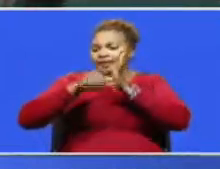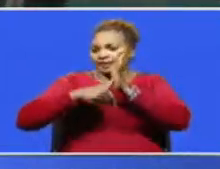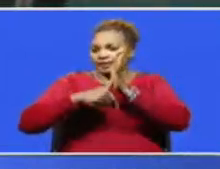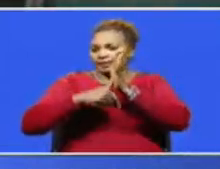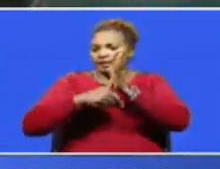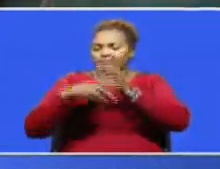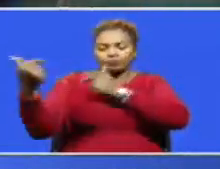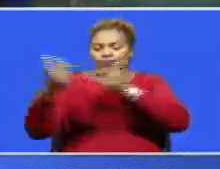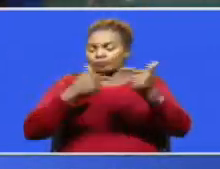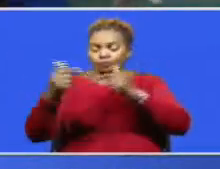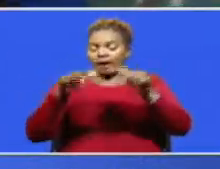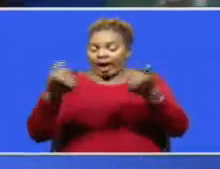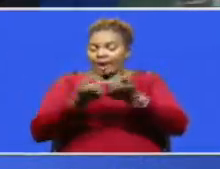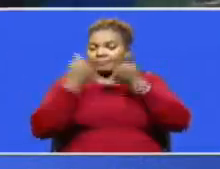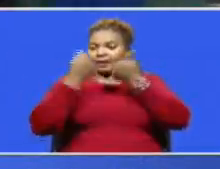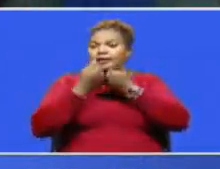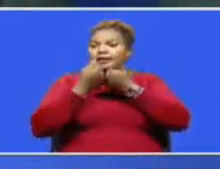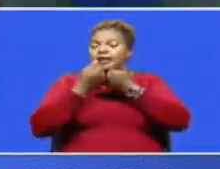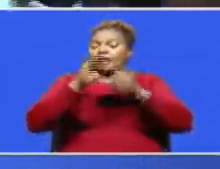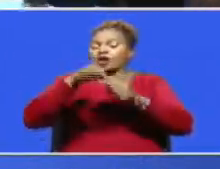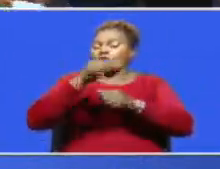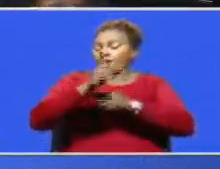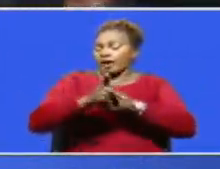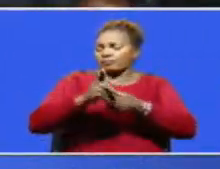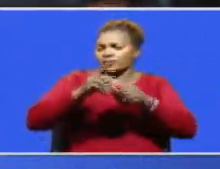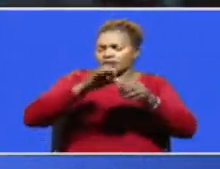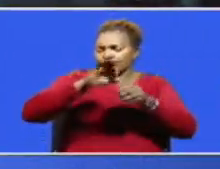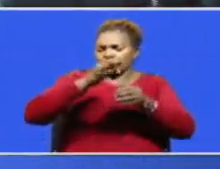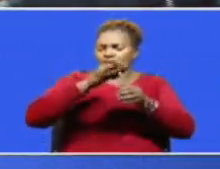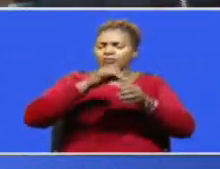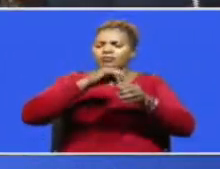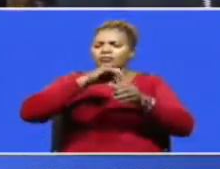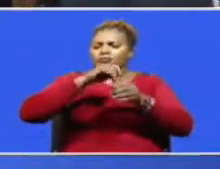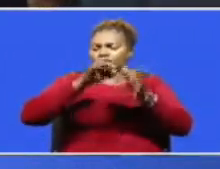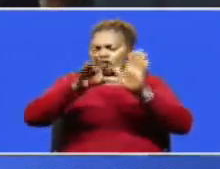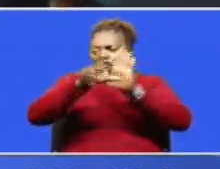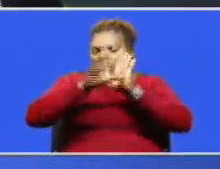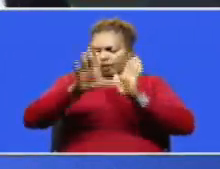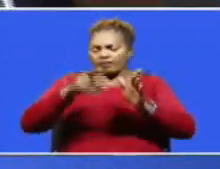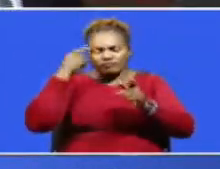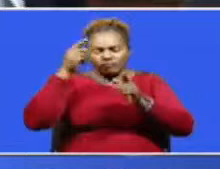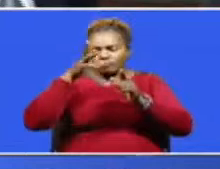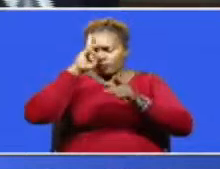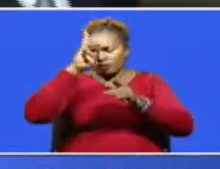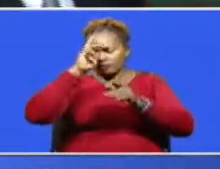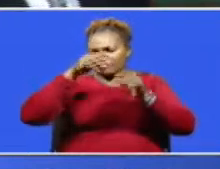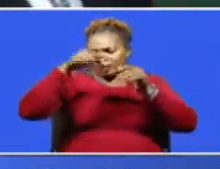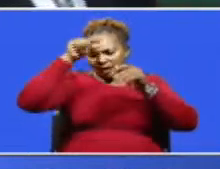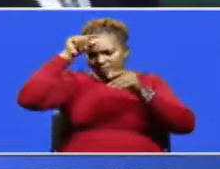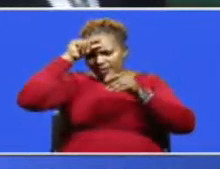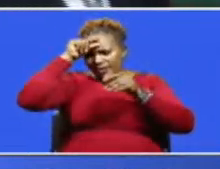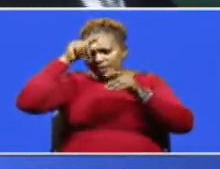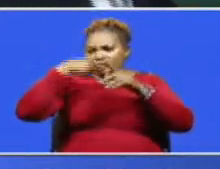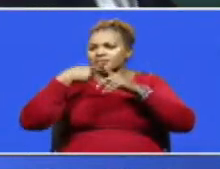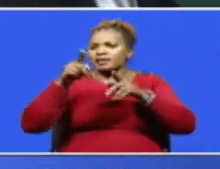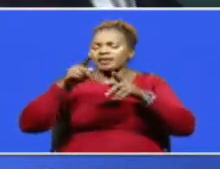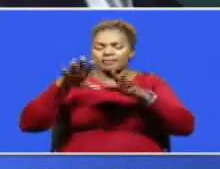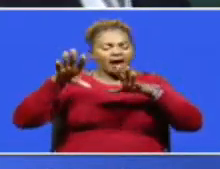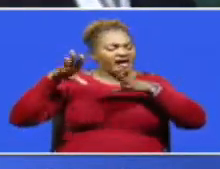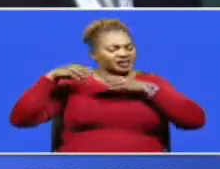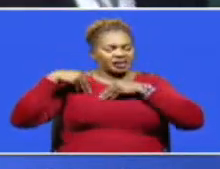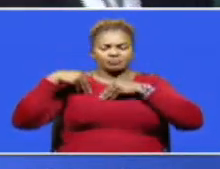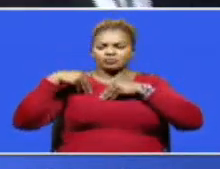kukatokea mtafaruku. Mawakili walioteuliwa na serikali kuwawakilisha wakisema kuwa washtakiwa wamekataa